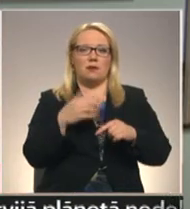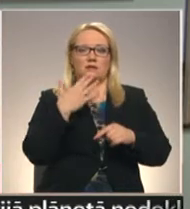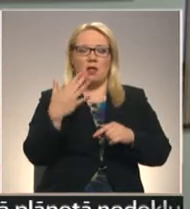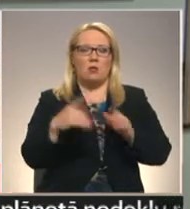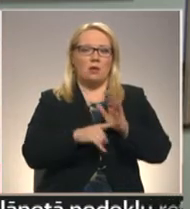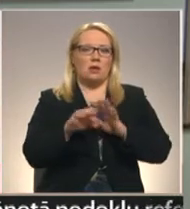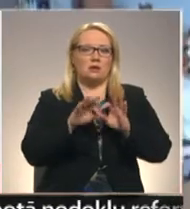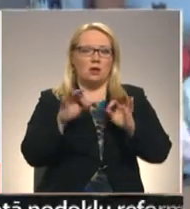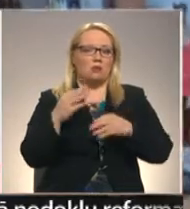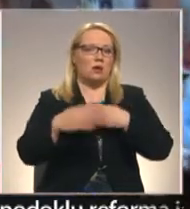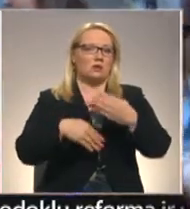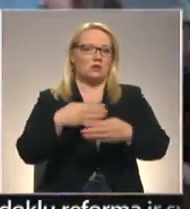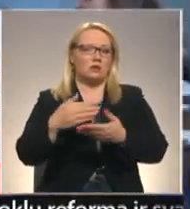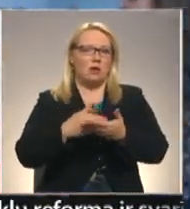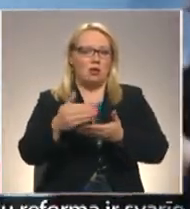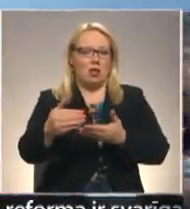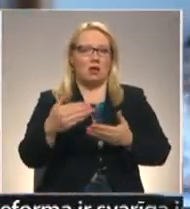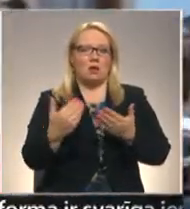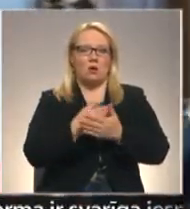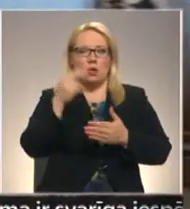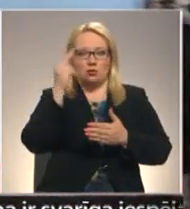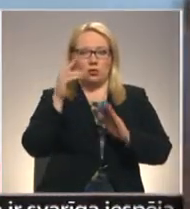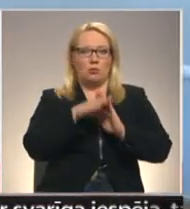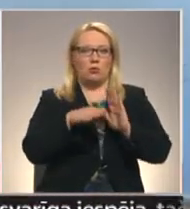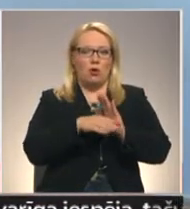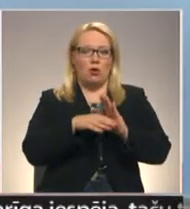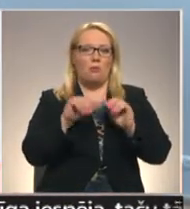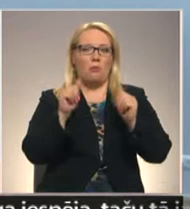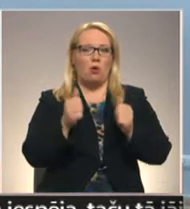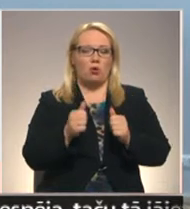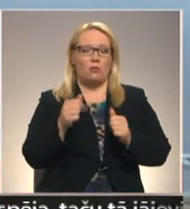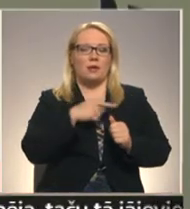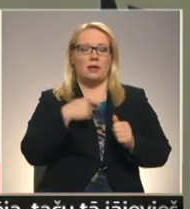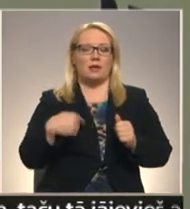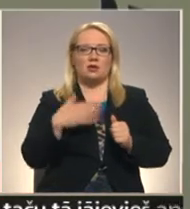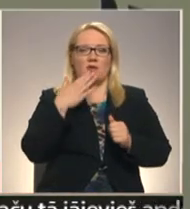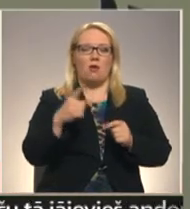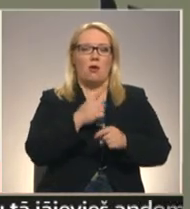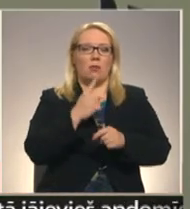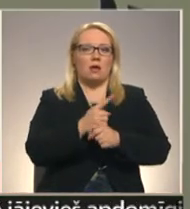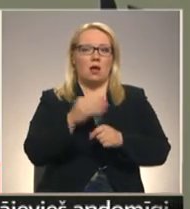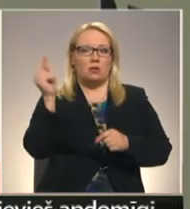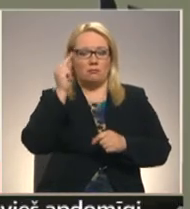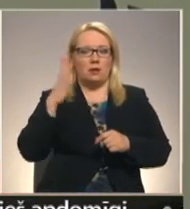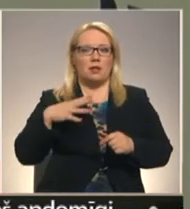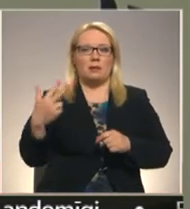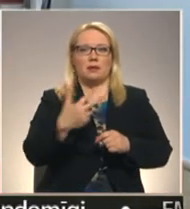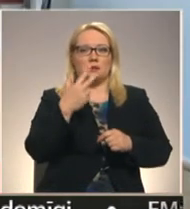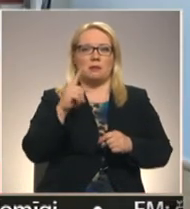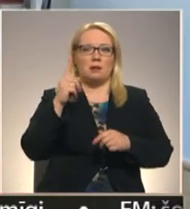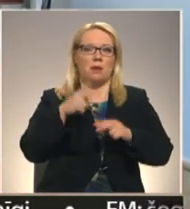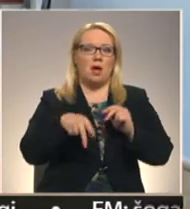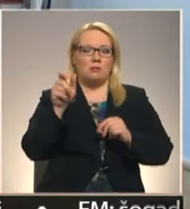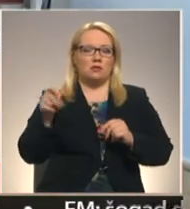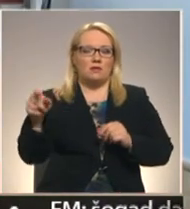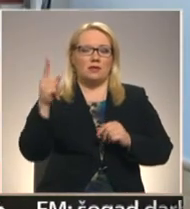iekustināta un aizgājusi tālāk. Jaunā studiju programmas moduļa par ķīniešu valodas obligātu apguvu rezultāti gaidāmi pēc 3 gadiem, kad pirmie absolventi